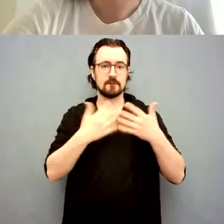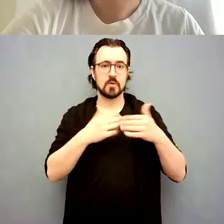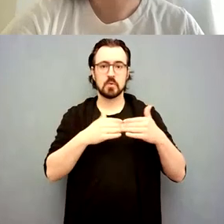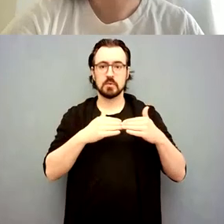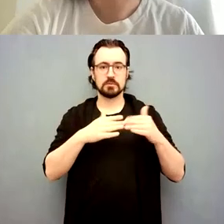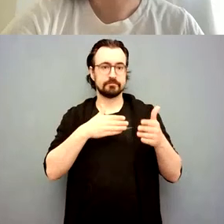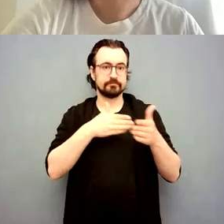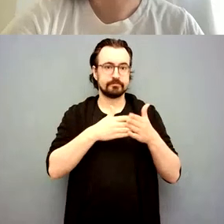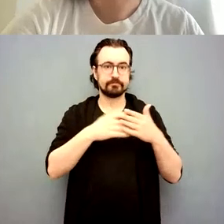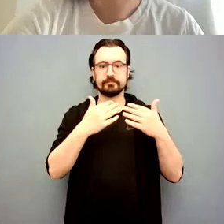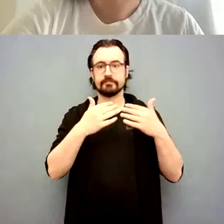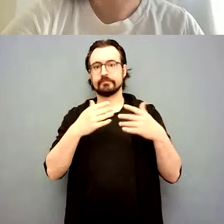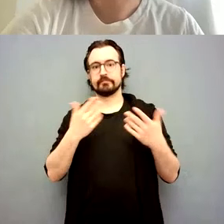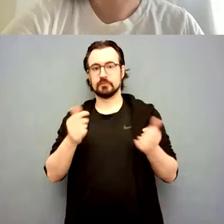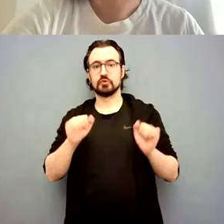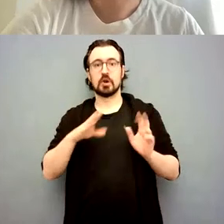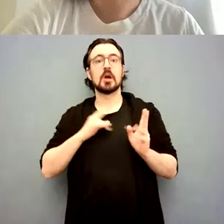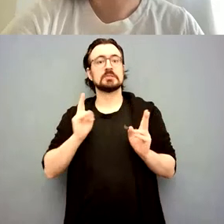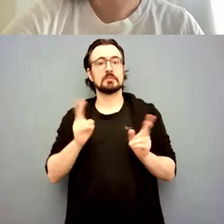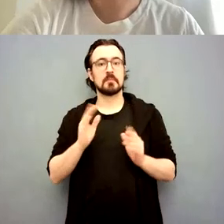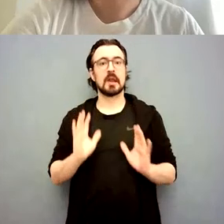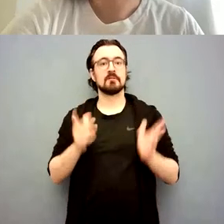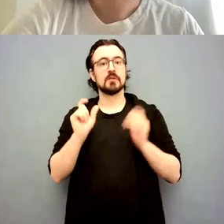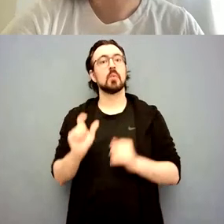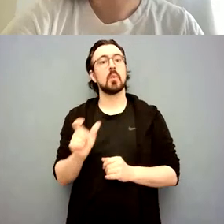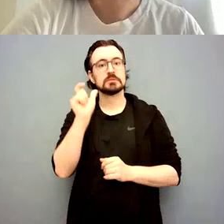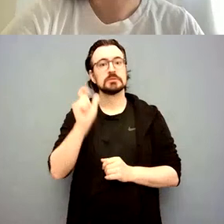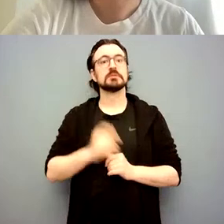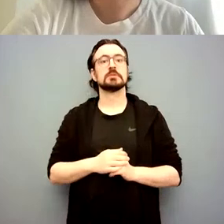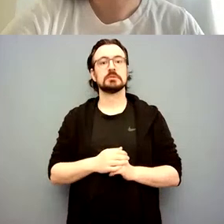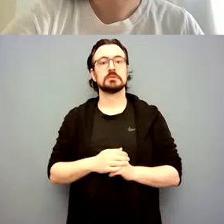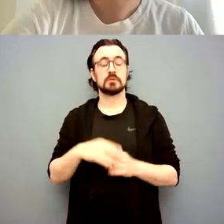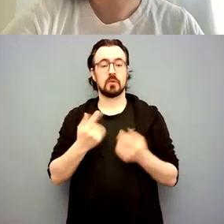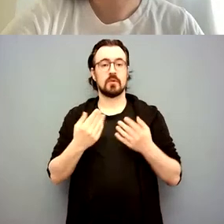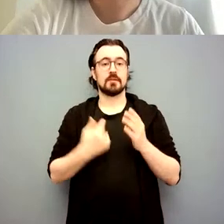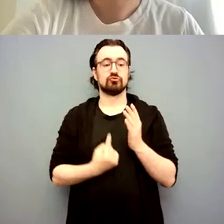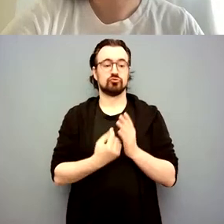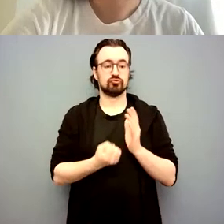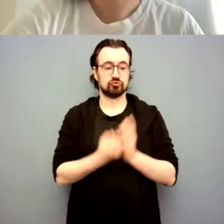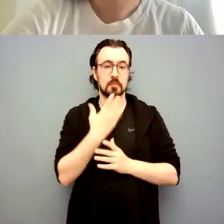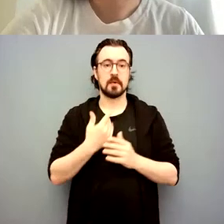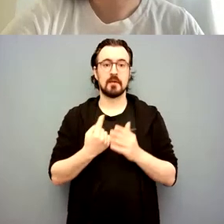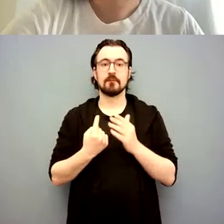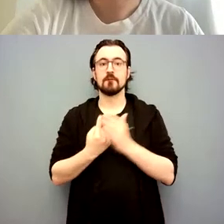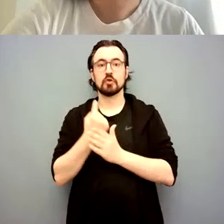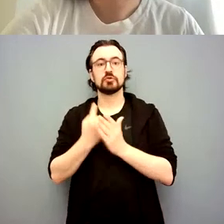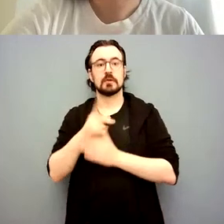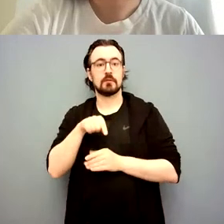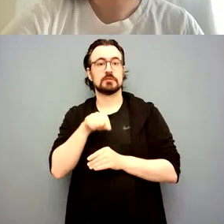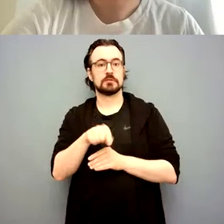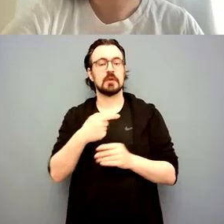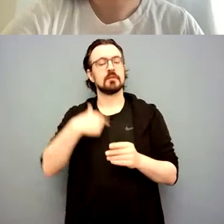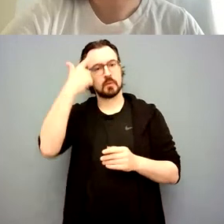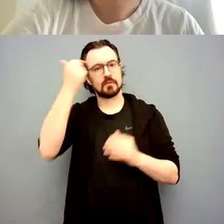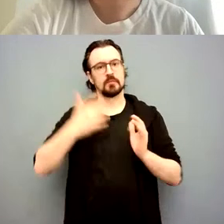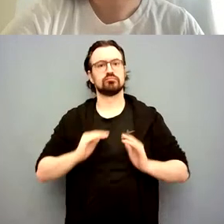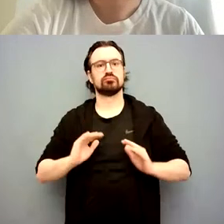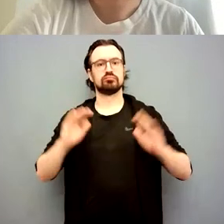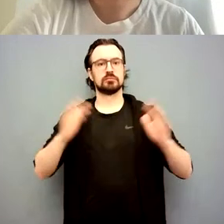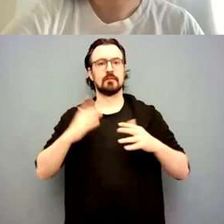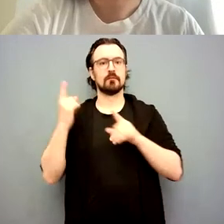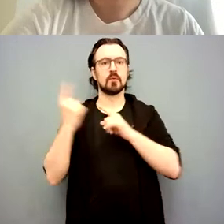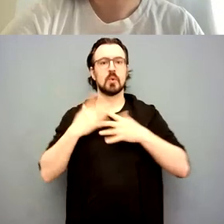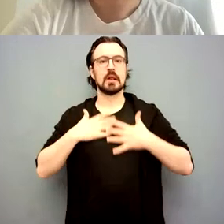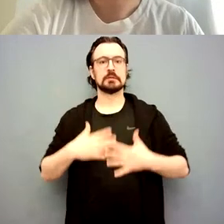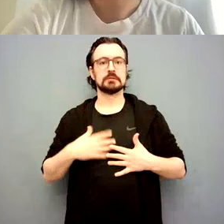funktionshinder, ska ha samma livschanser. Och genom att skapa förutsättningar för detta så tror vi att vi kan öka folkhälsan